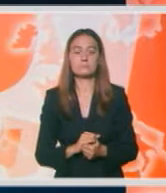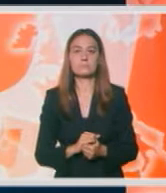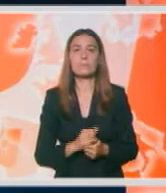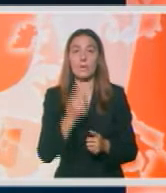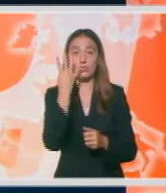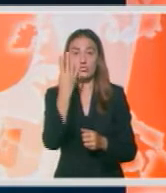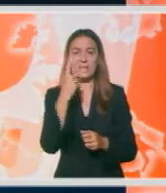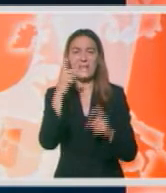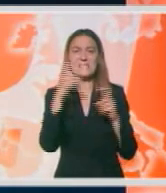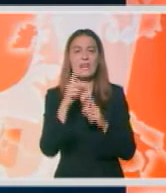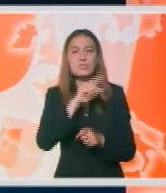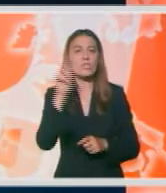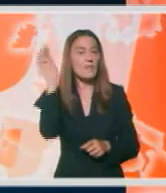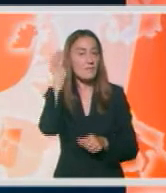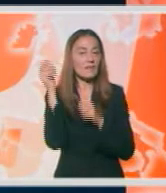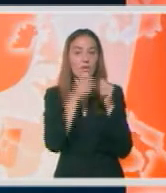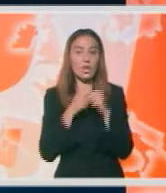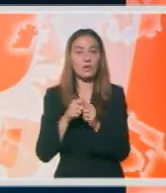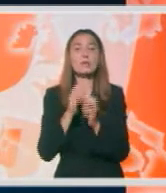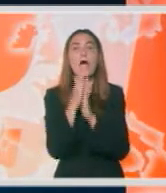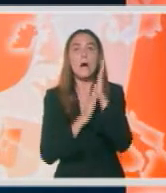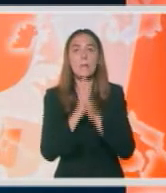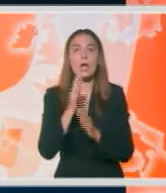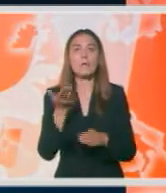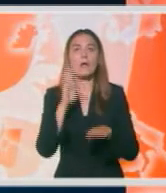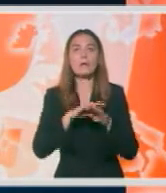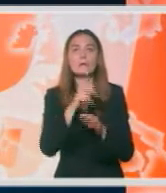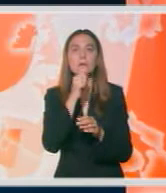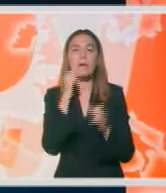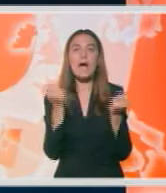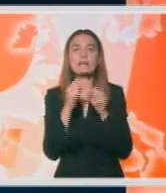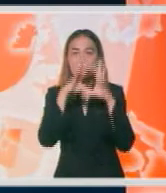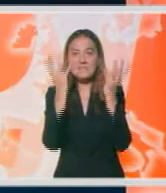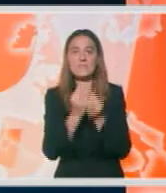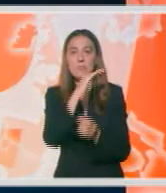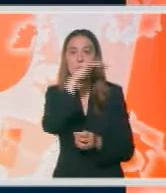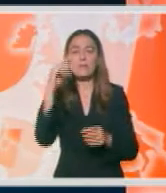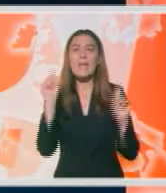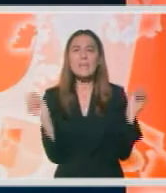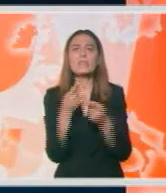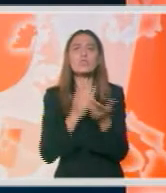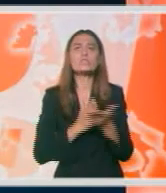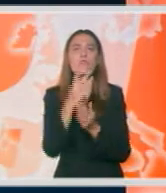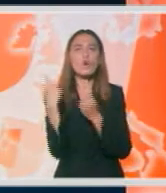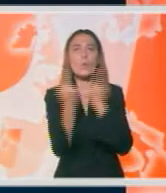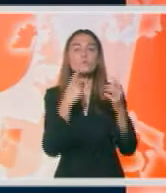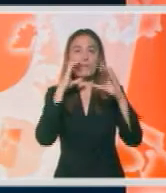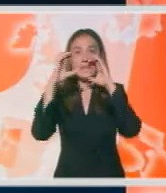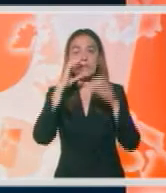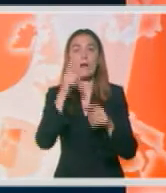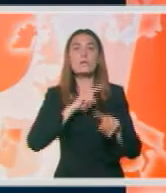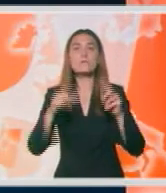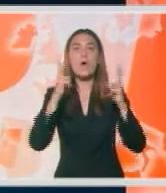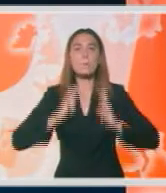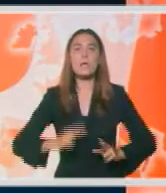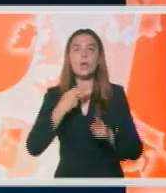Četiri sandžačke nevladine organizacije su apelovale na aktere na svim nivoima da hitno stvore uslove za dijalog radi